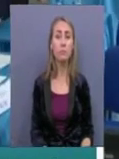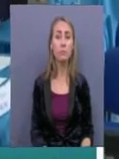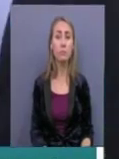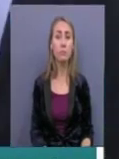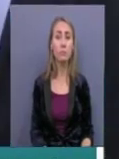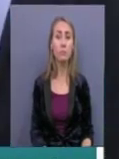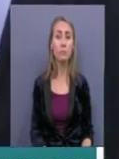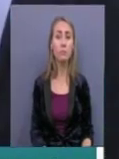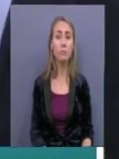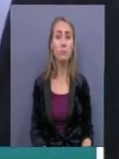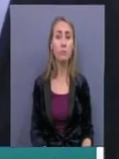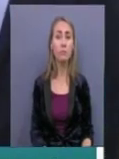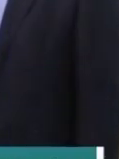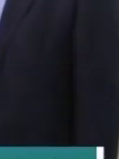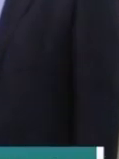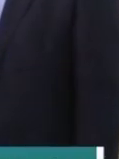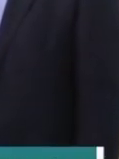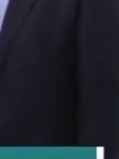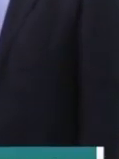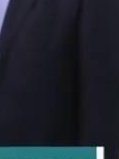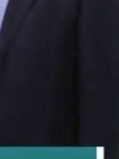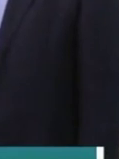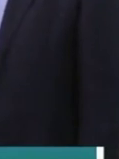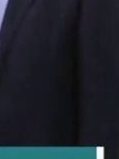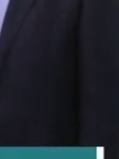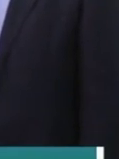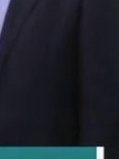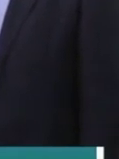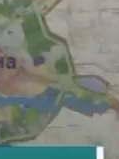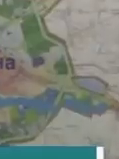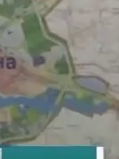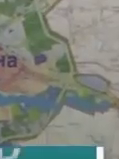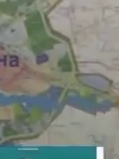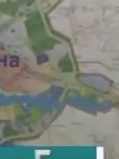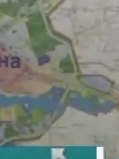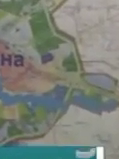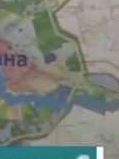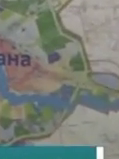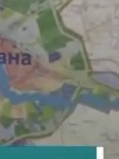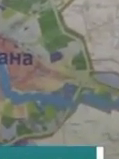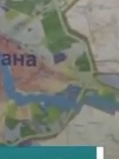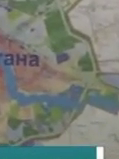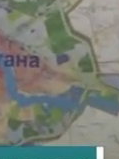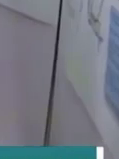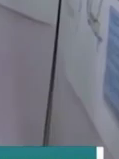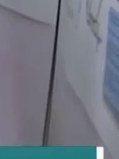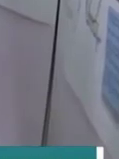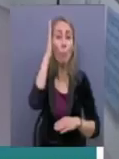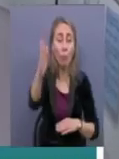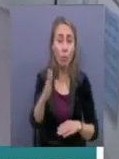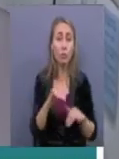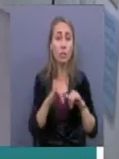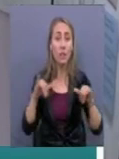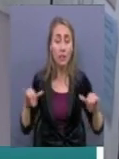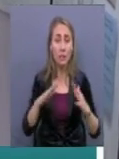күзде бұл мәселенің ізі де қалмасын. Бұл істің барысын жіті қадағалайтын боламын. Аудан әкімі Малғаждар Таткеев ауылдардың алдағы